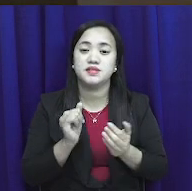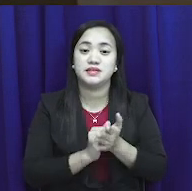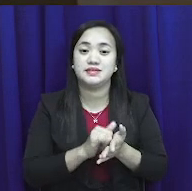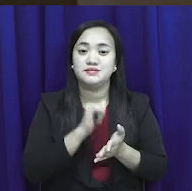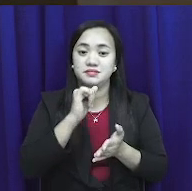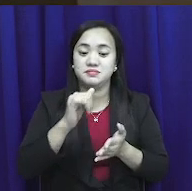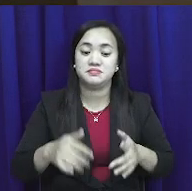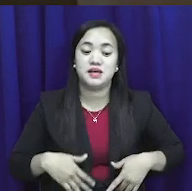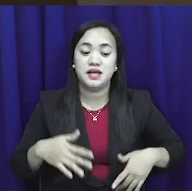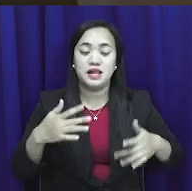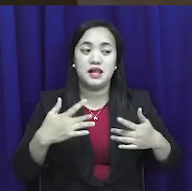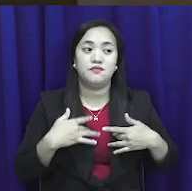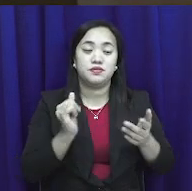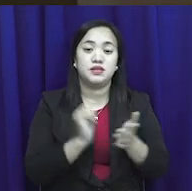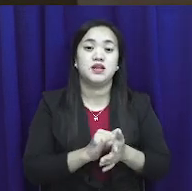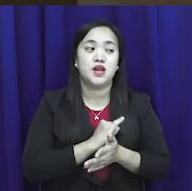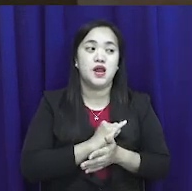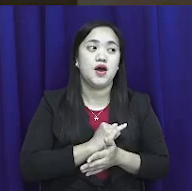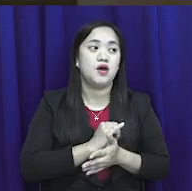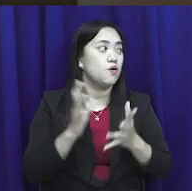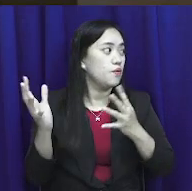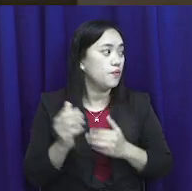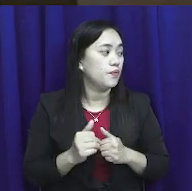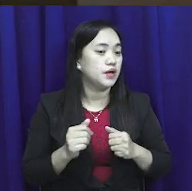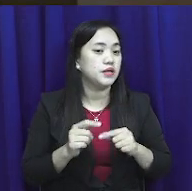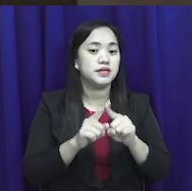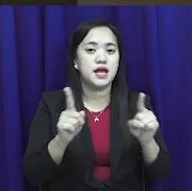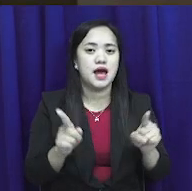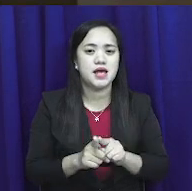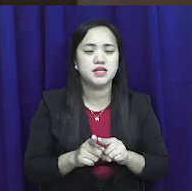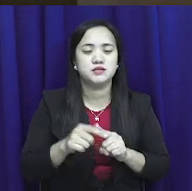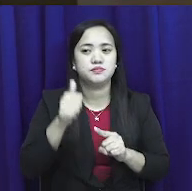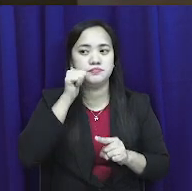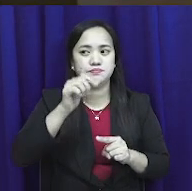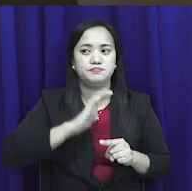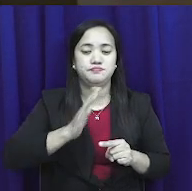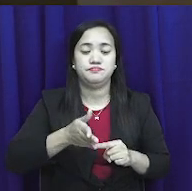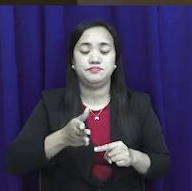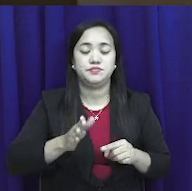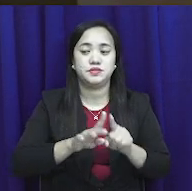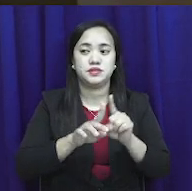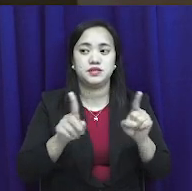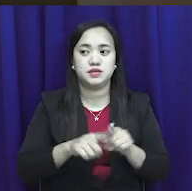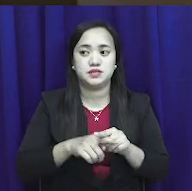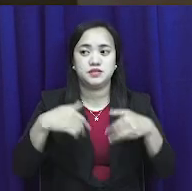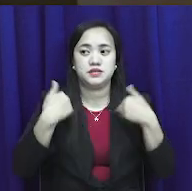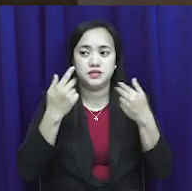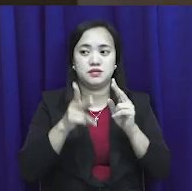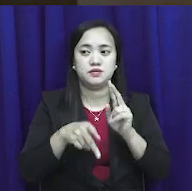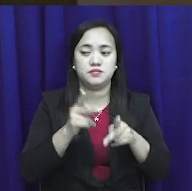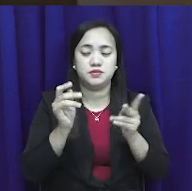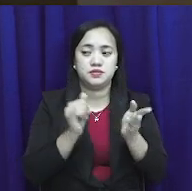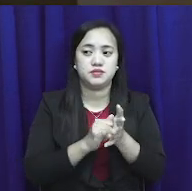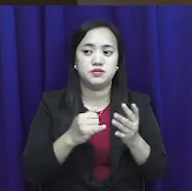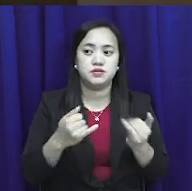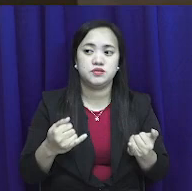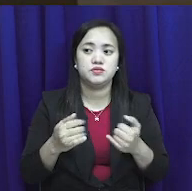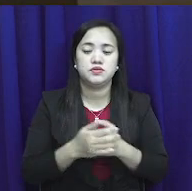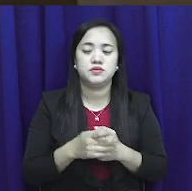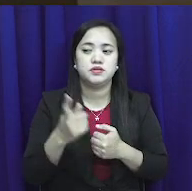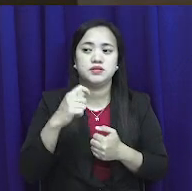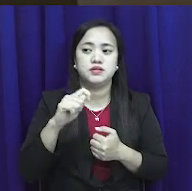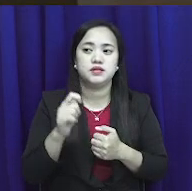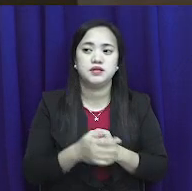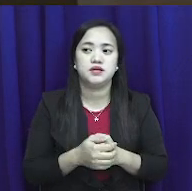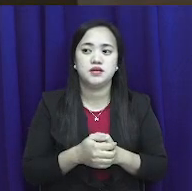ko yung bilang n nung dalaga eh malimit ko na sinasabi to na nasa age na ako na lumampas na ako sa